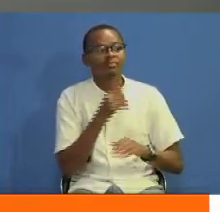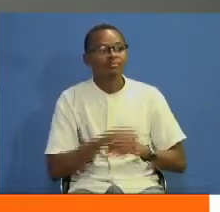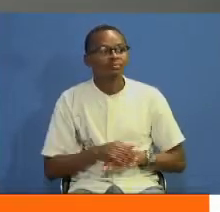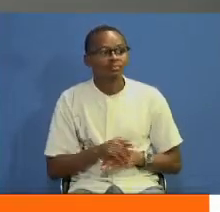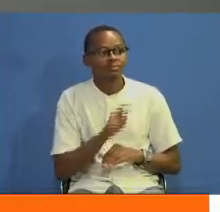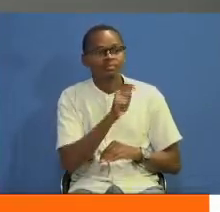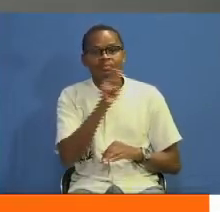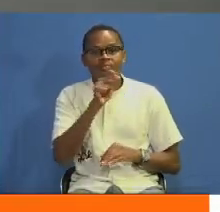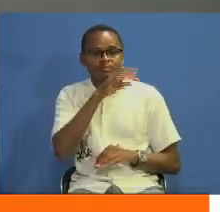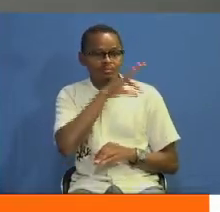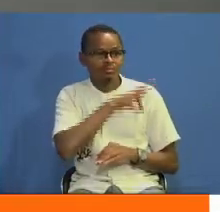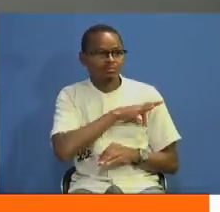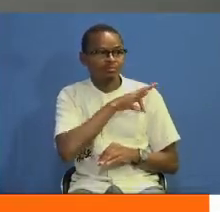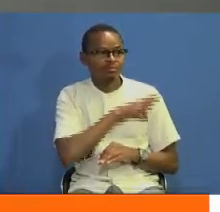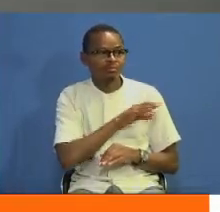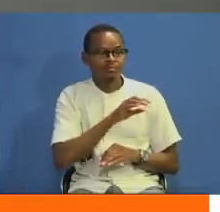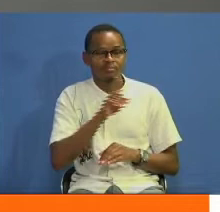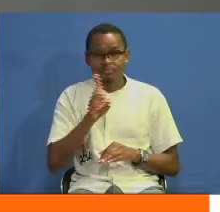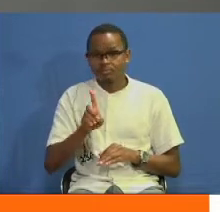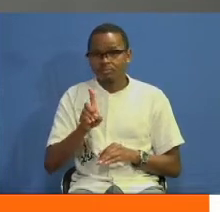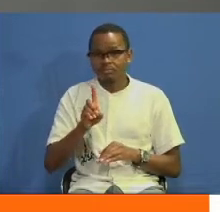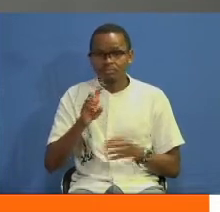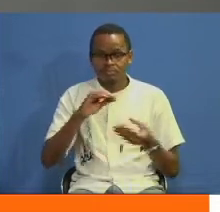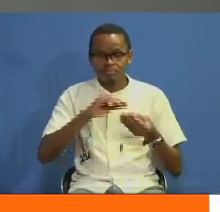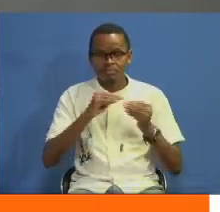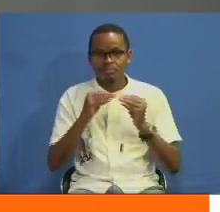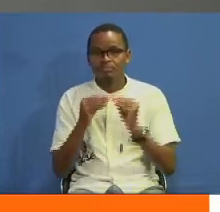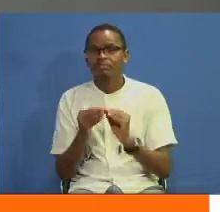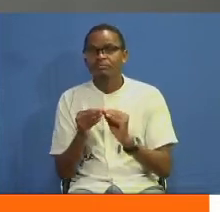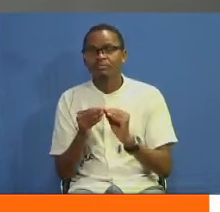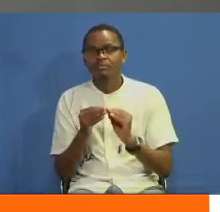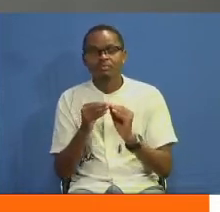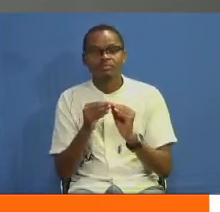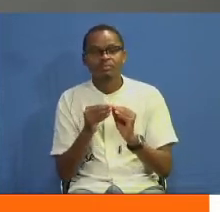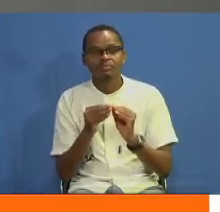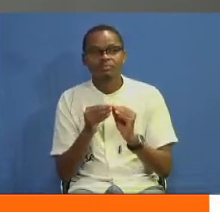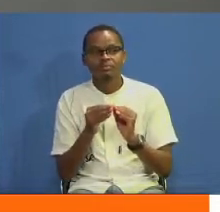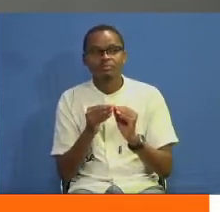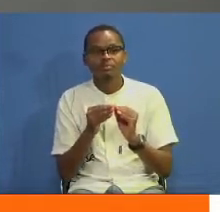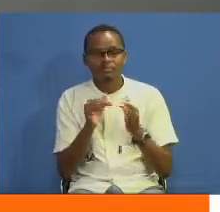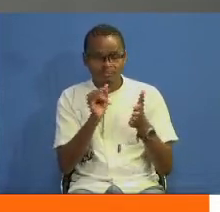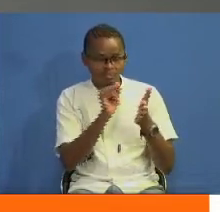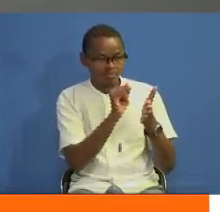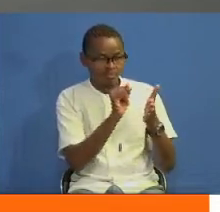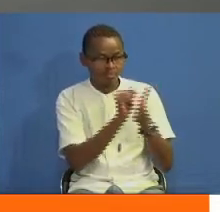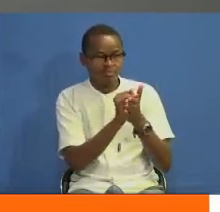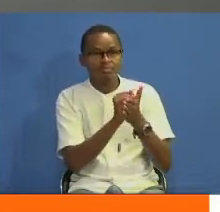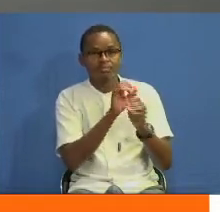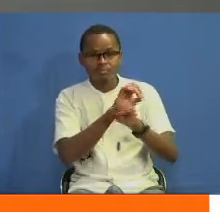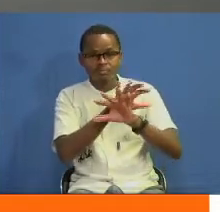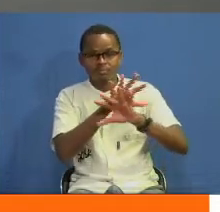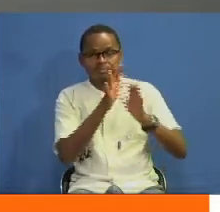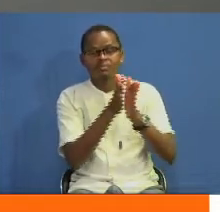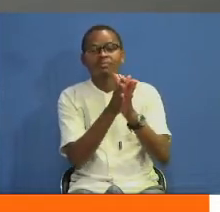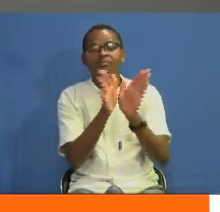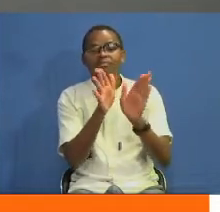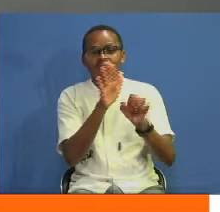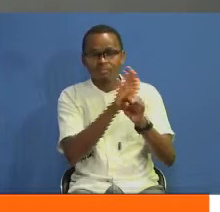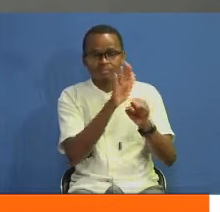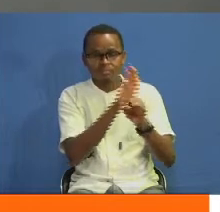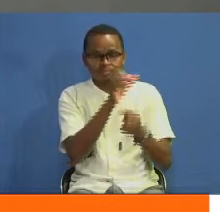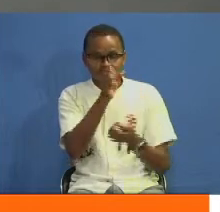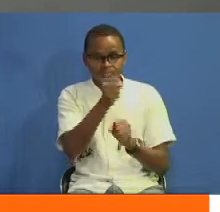The advantages are obviously that it's going to create thousands. Faida ni kwamba ni wazi itafungua maelfu ya